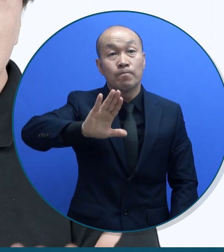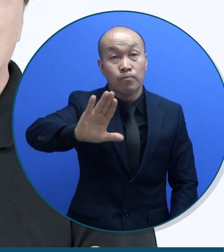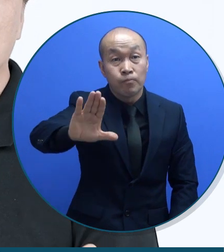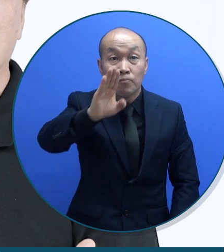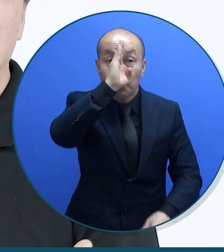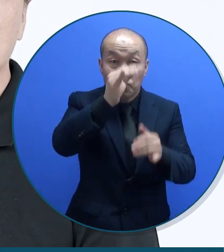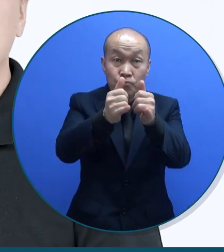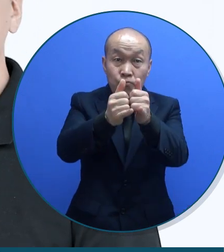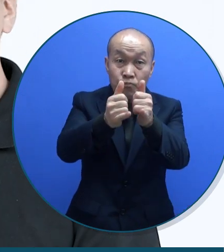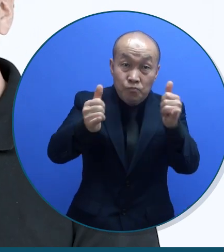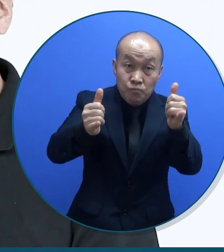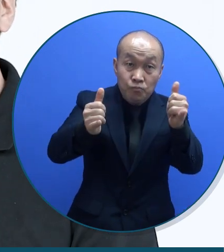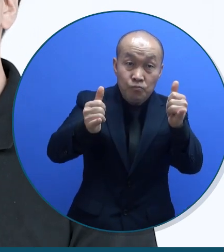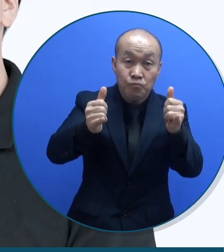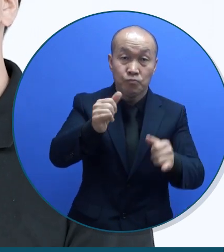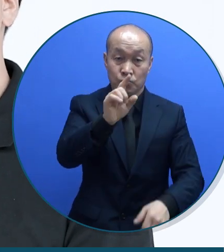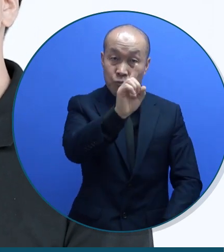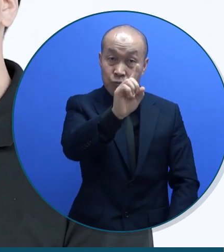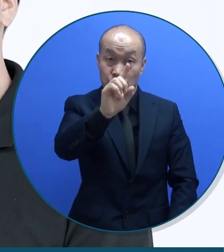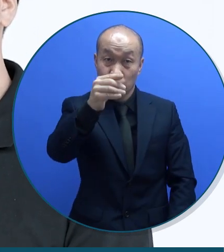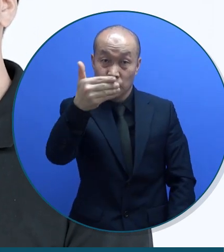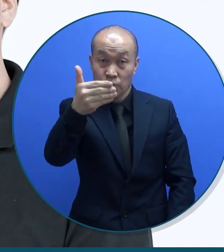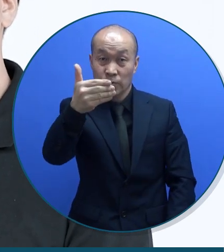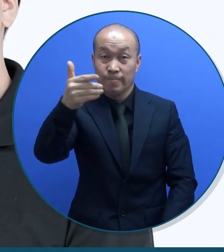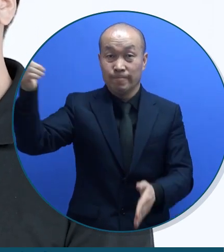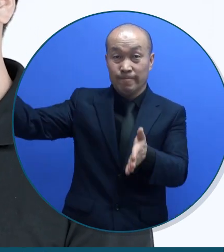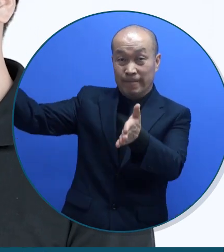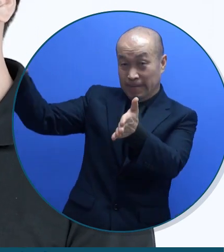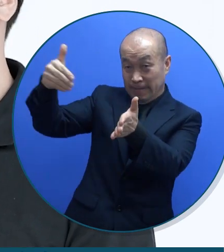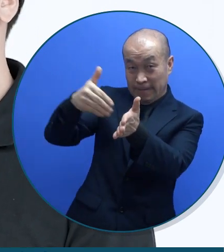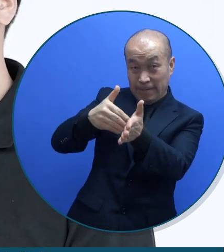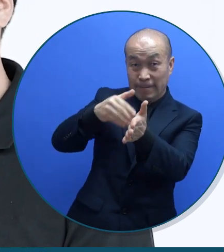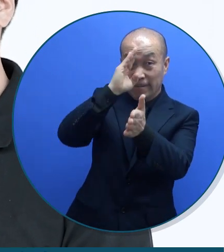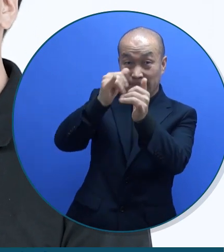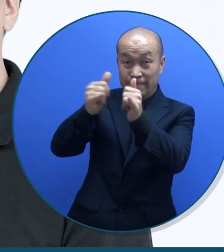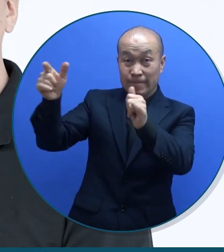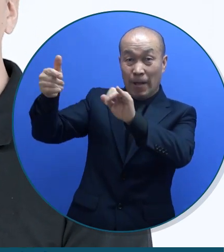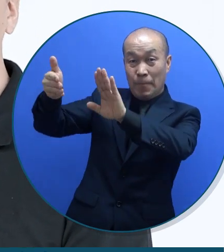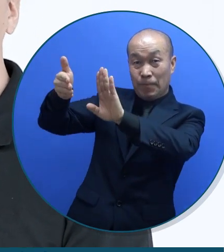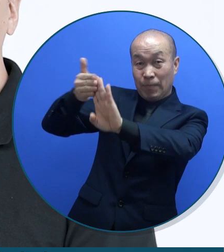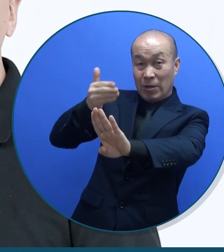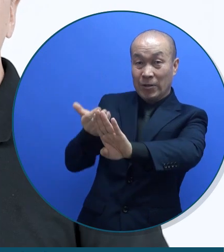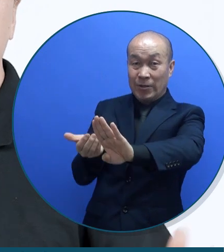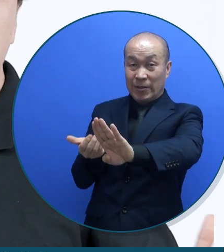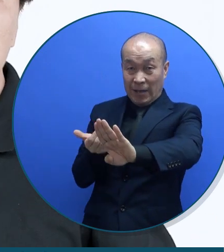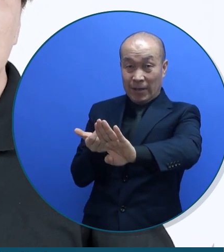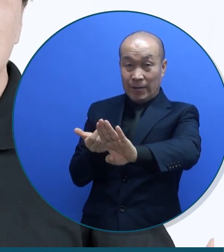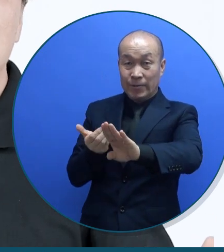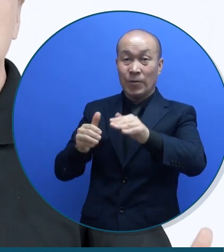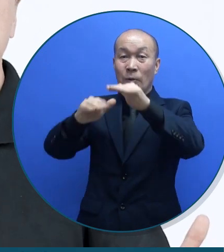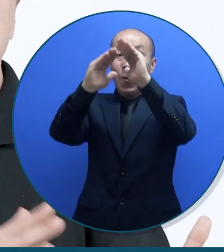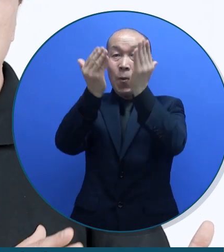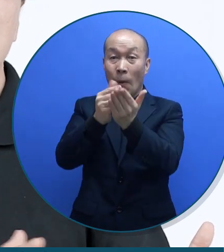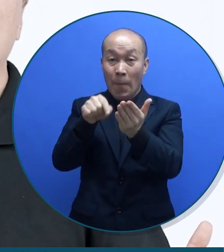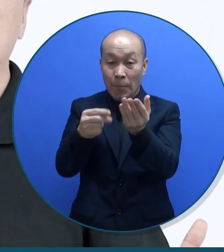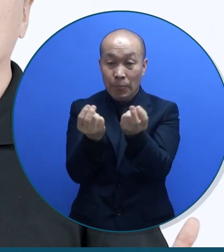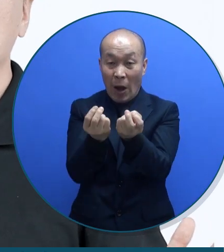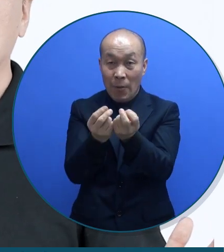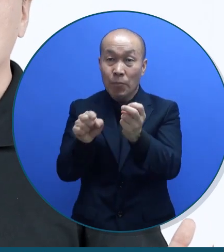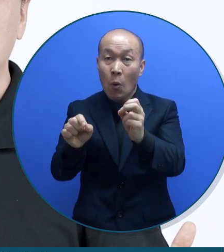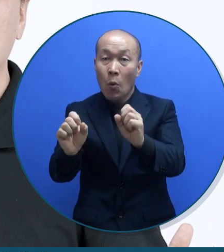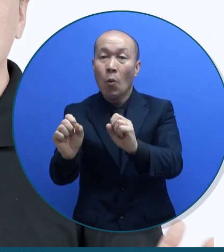환자가 깨어나거나 119 구급대가 도착해서 환자를 인계하기 전까지는 모두